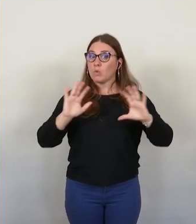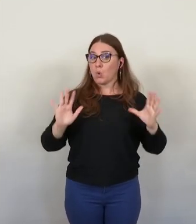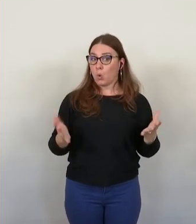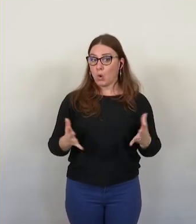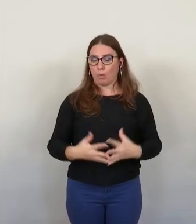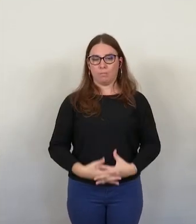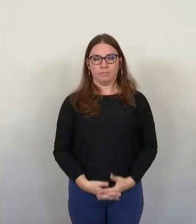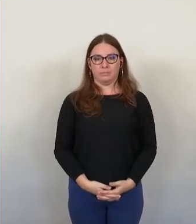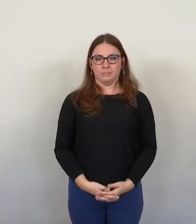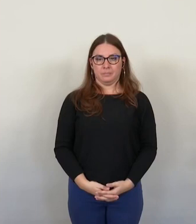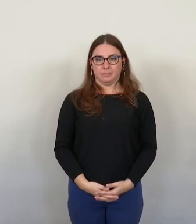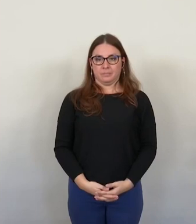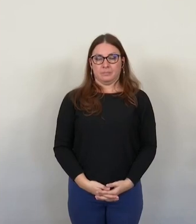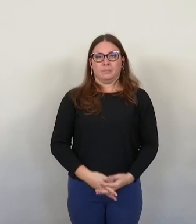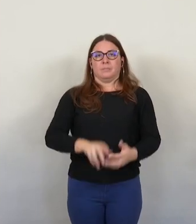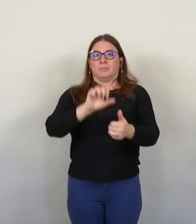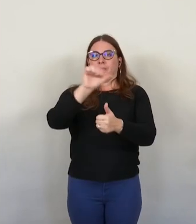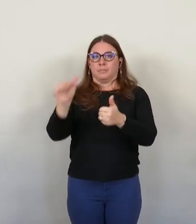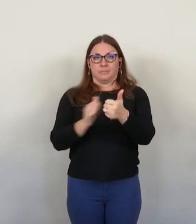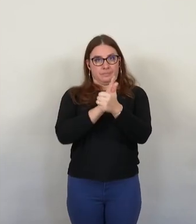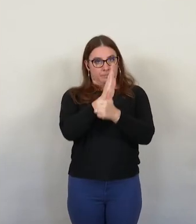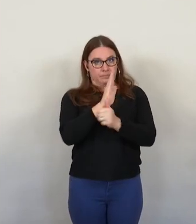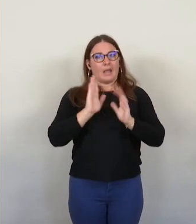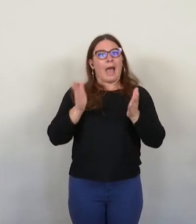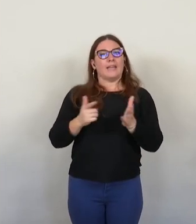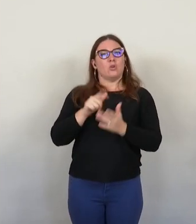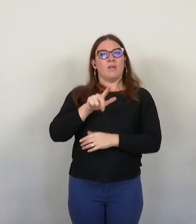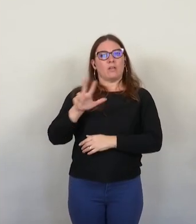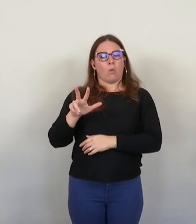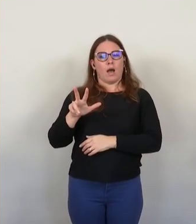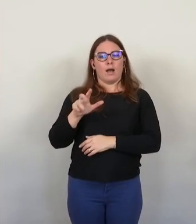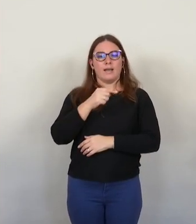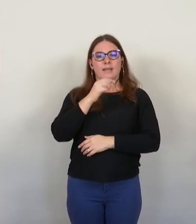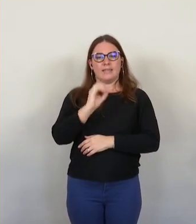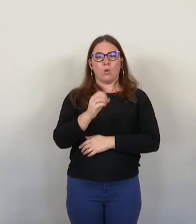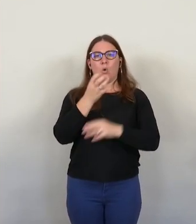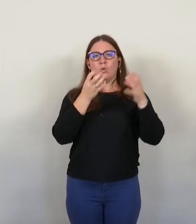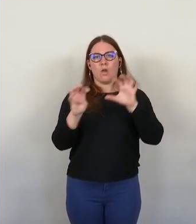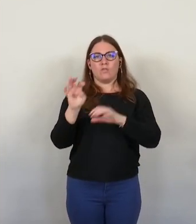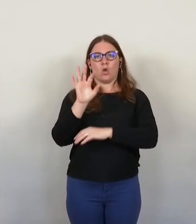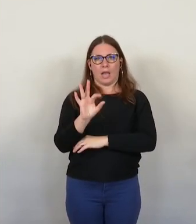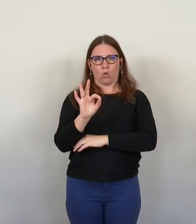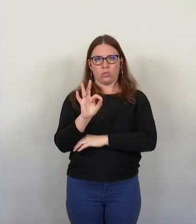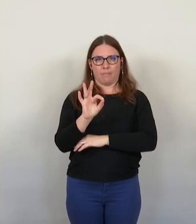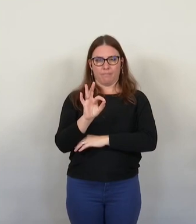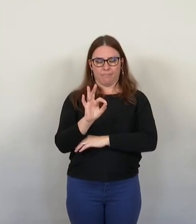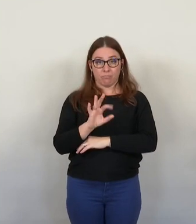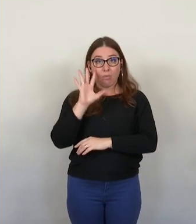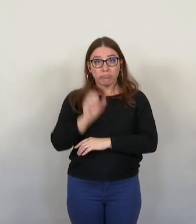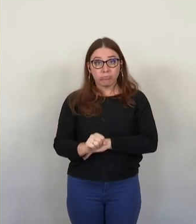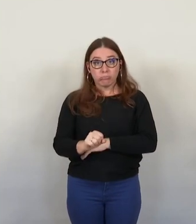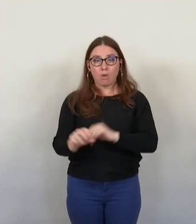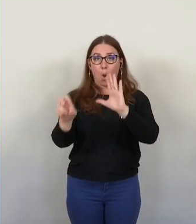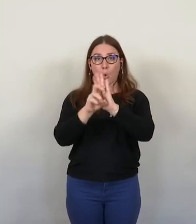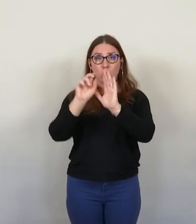chacune d'entre elles premier point sur l'arrêté 2023 0950 nous apprenons que la ville de Grenoble est